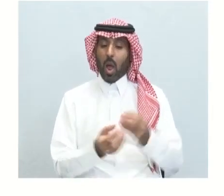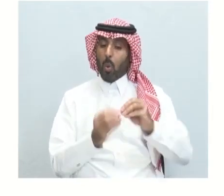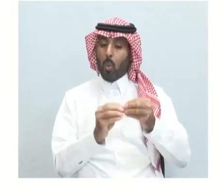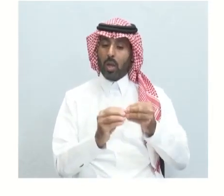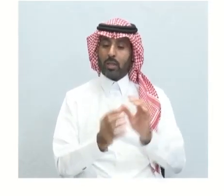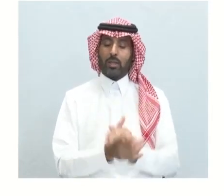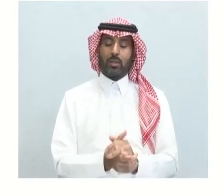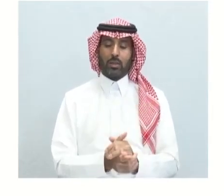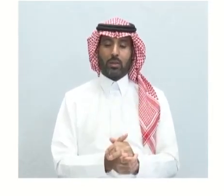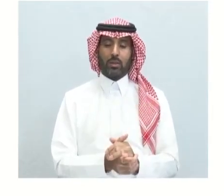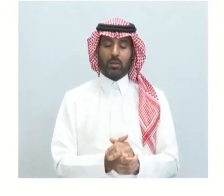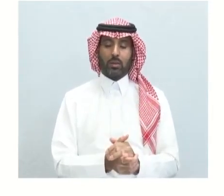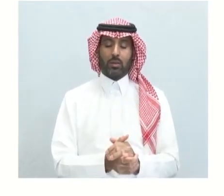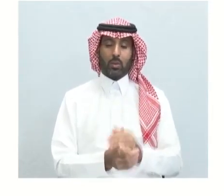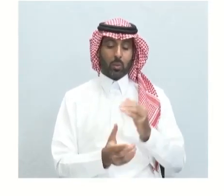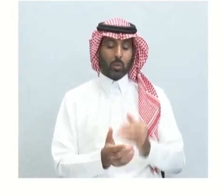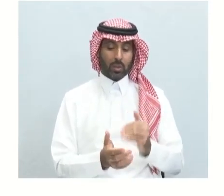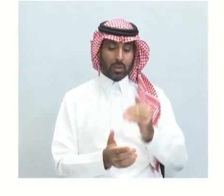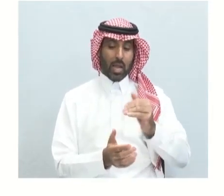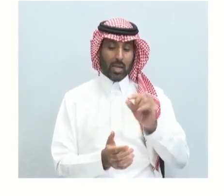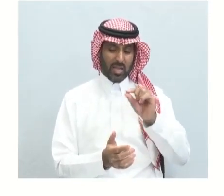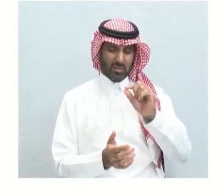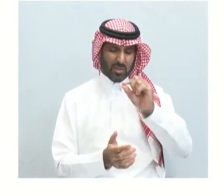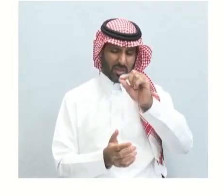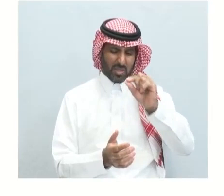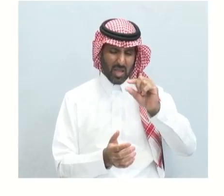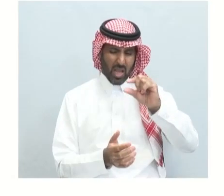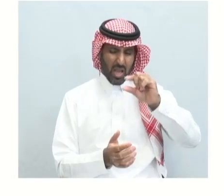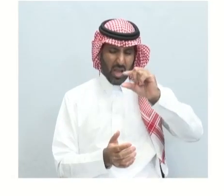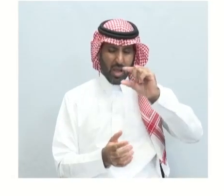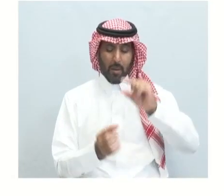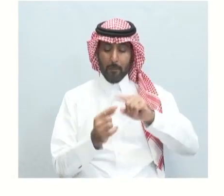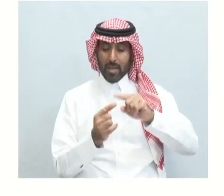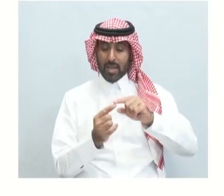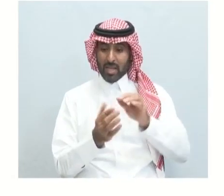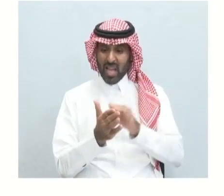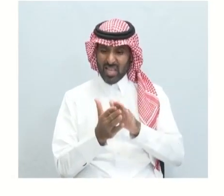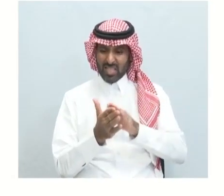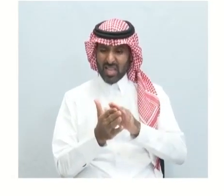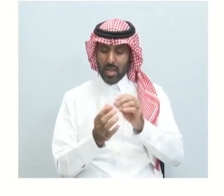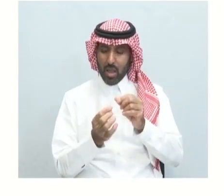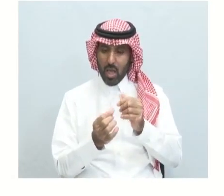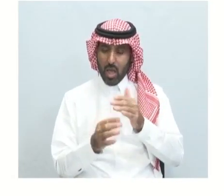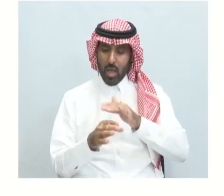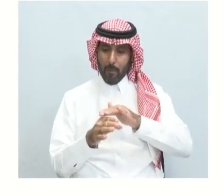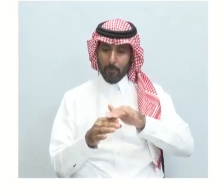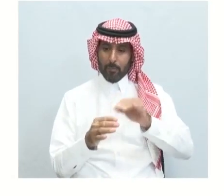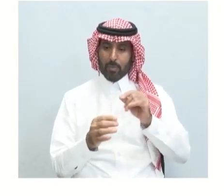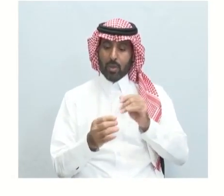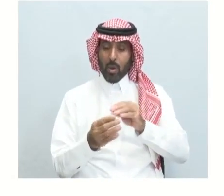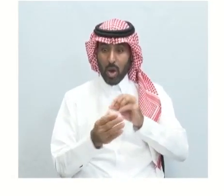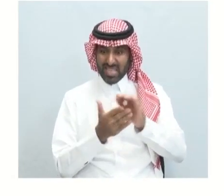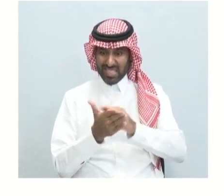الوانها ويتدرج حجم حبيبات الرمل من الخشن الى الناعم واخشن